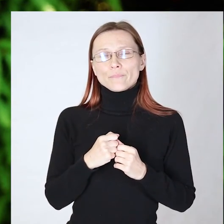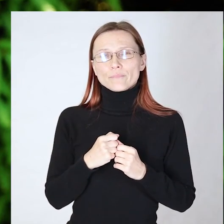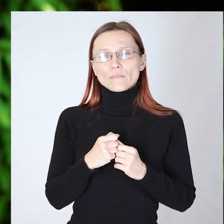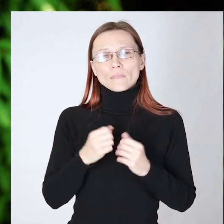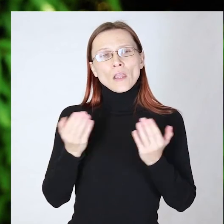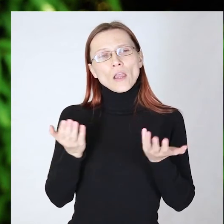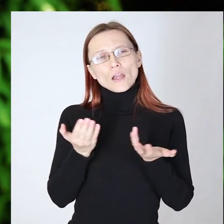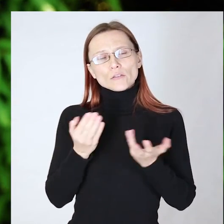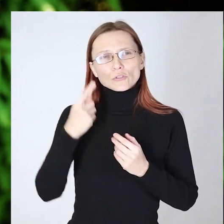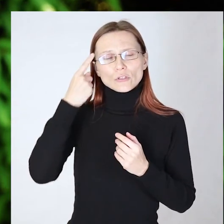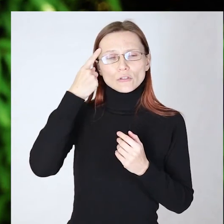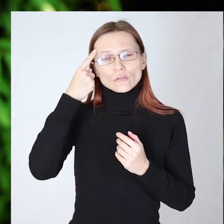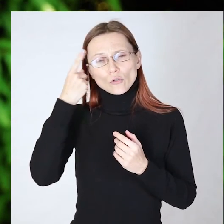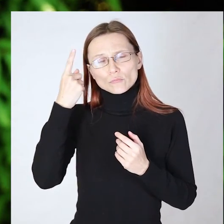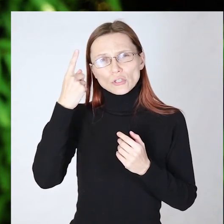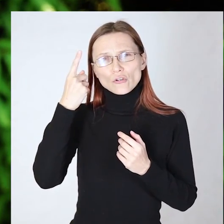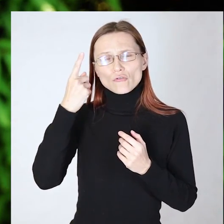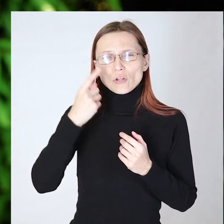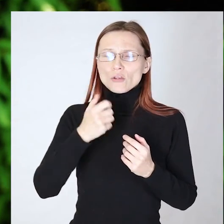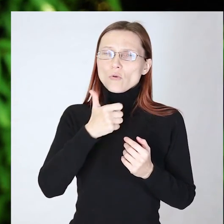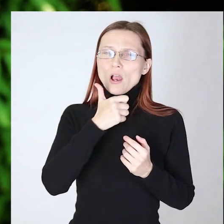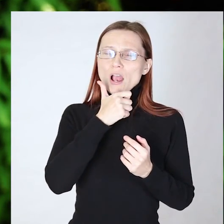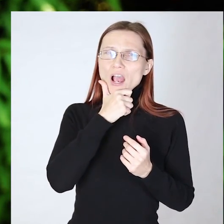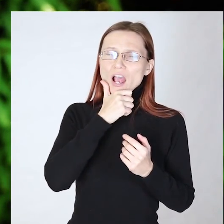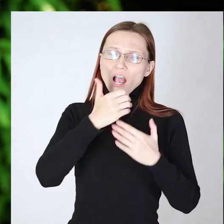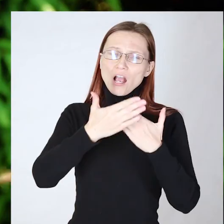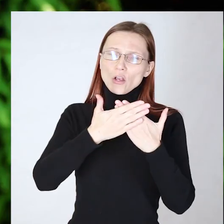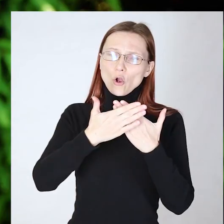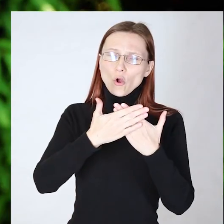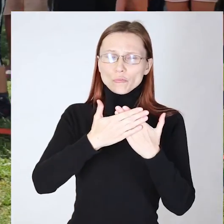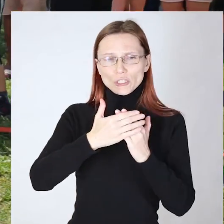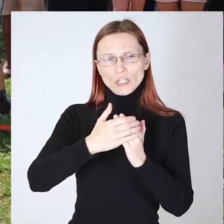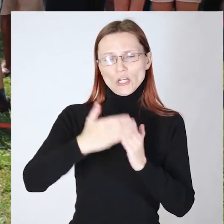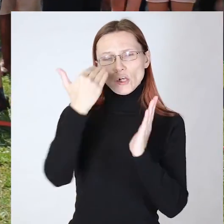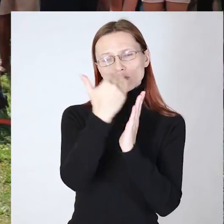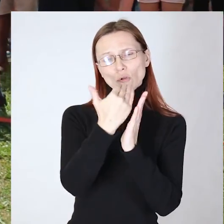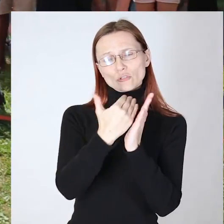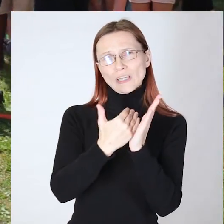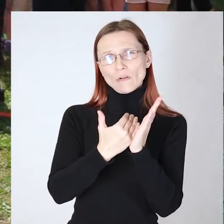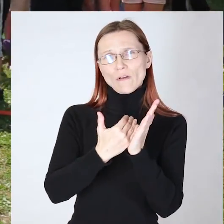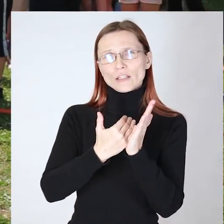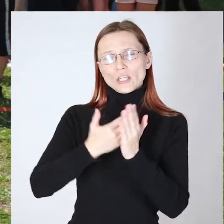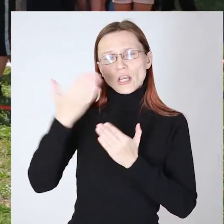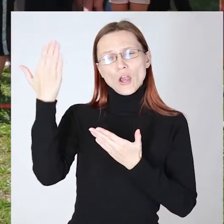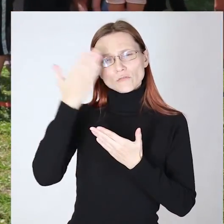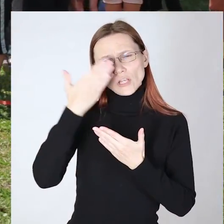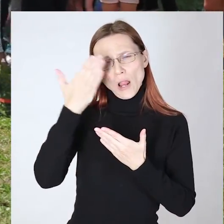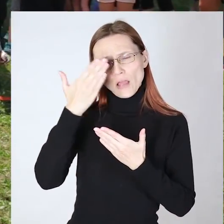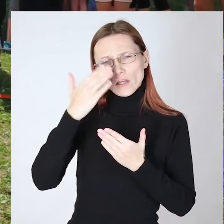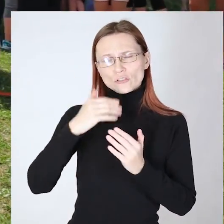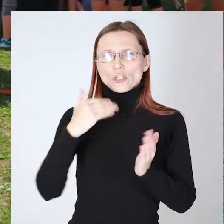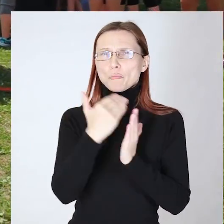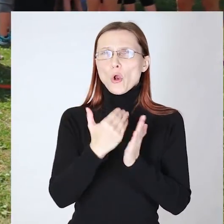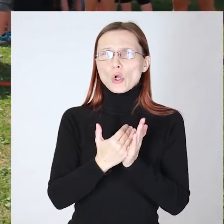uvažujú o tom, ako pri zostavovaní vzdelávacích programov, či už zážitkových, alebo